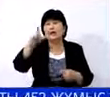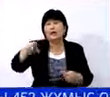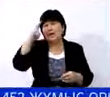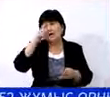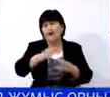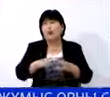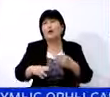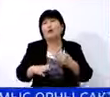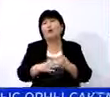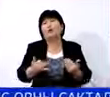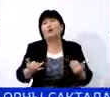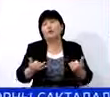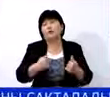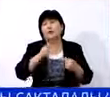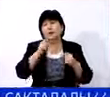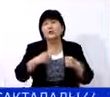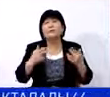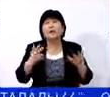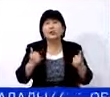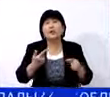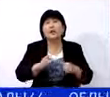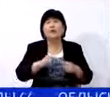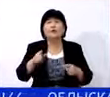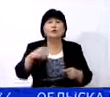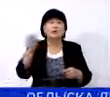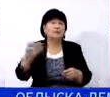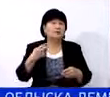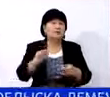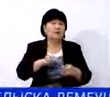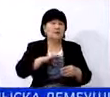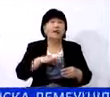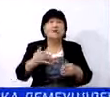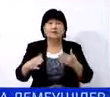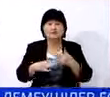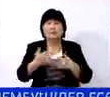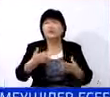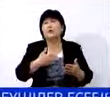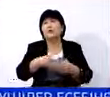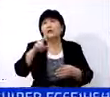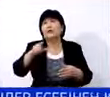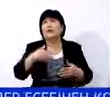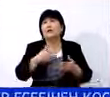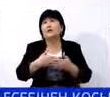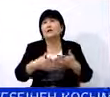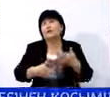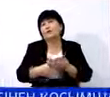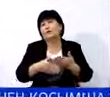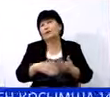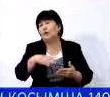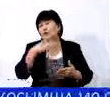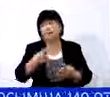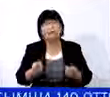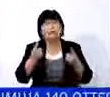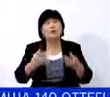қолдауымен болған марапат әрине. Оларсыз біз еш нәрсе де жасаймыз және де еріктілерсіз әрине еріктілердің көмегі орасан